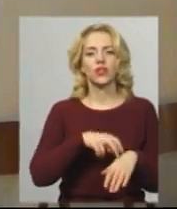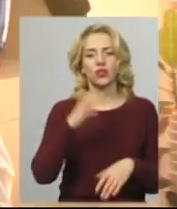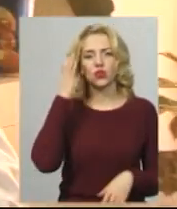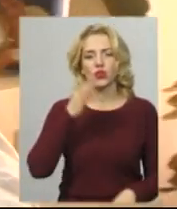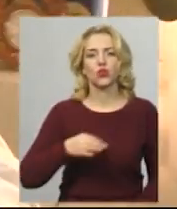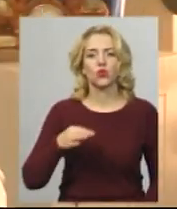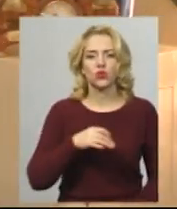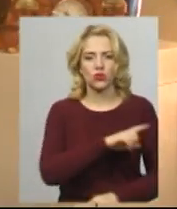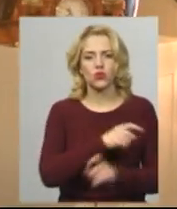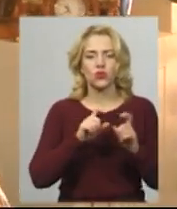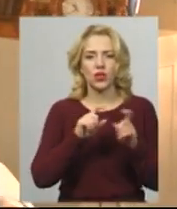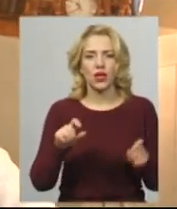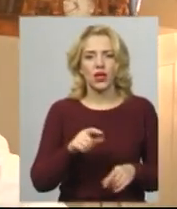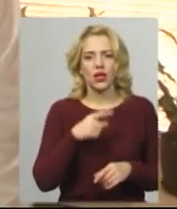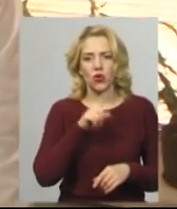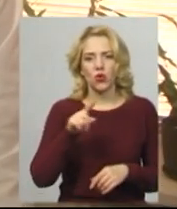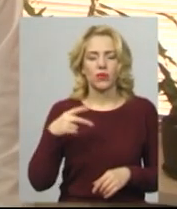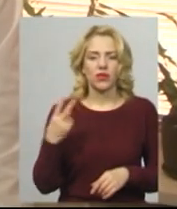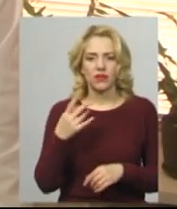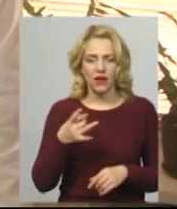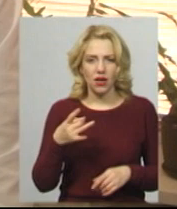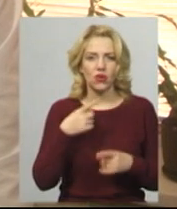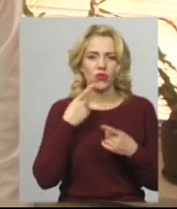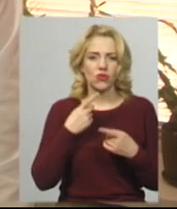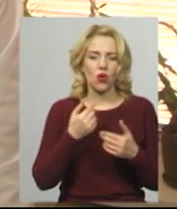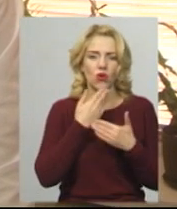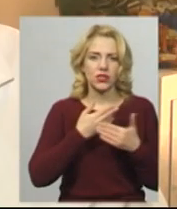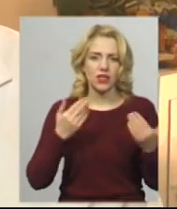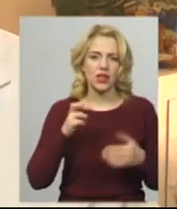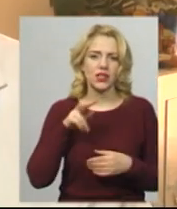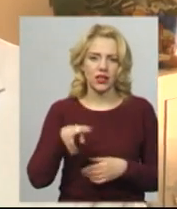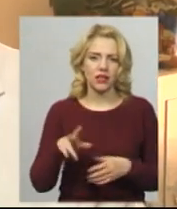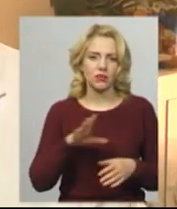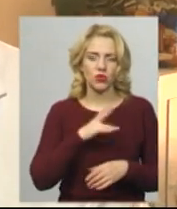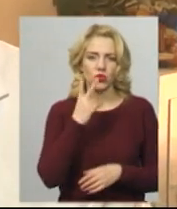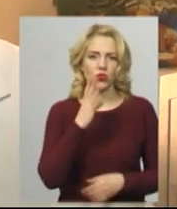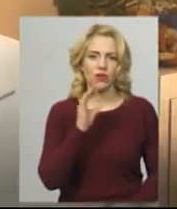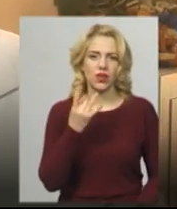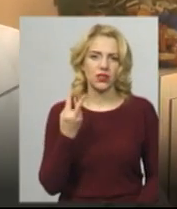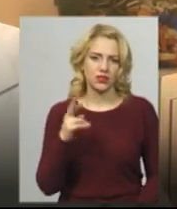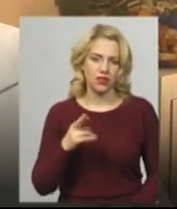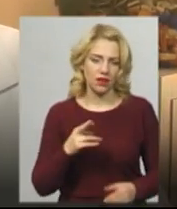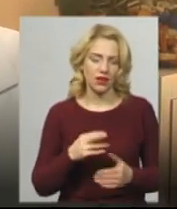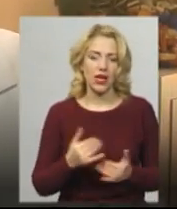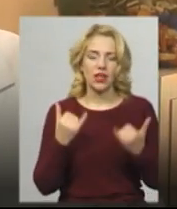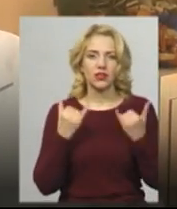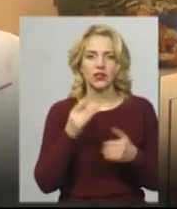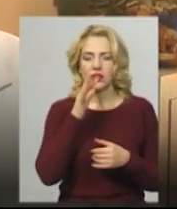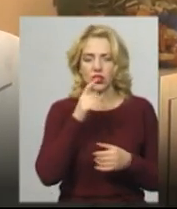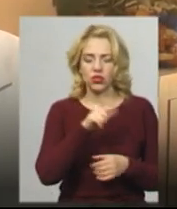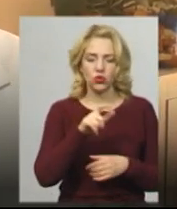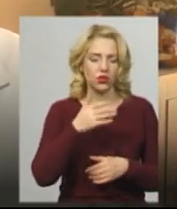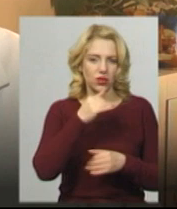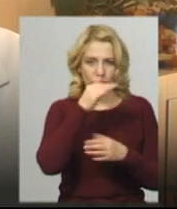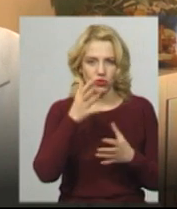лікарні номер 2 Євген Басараб каже, останній лікарняний використали 2 вересня. На даний час люди не отримують